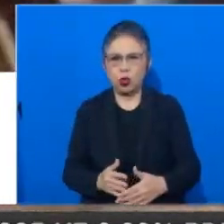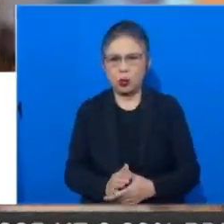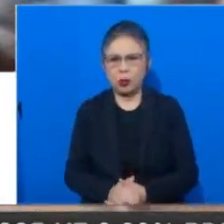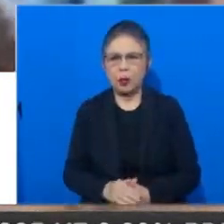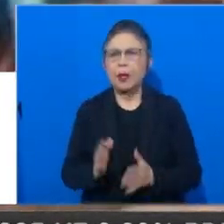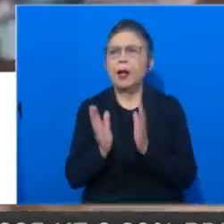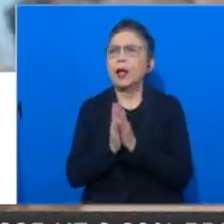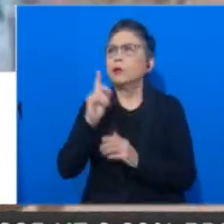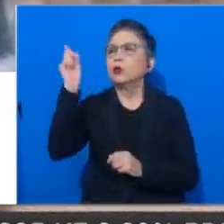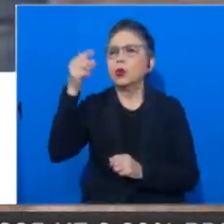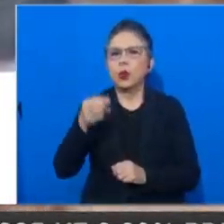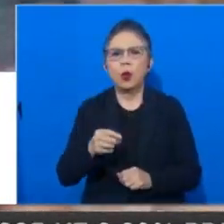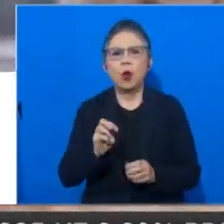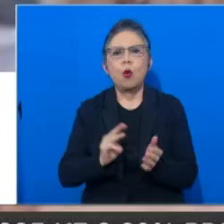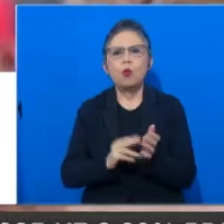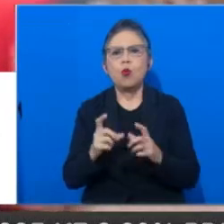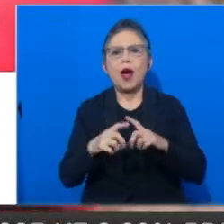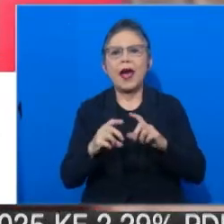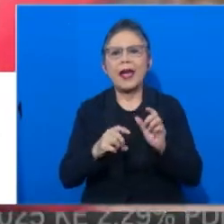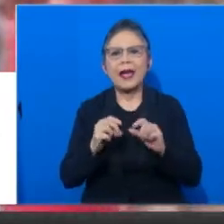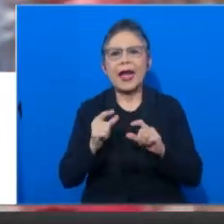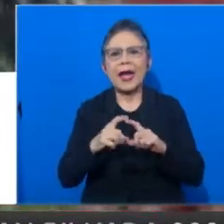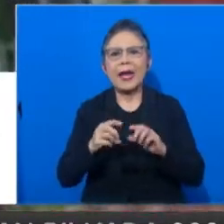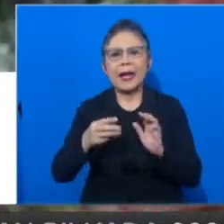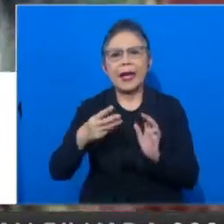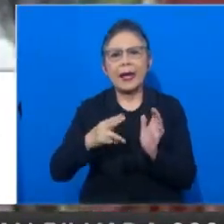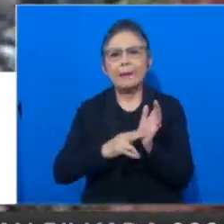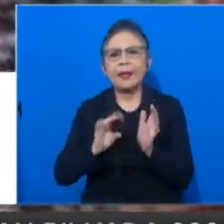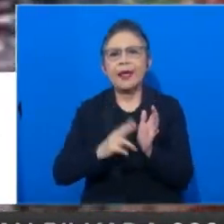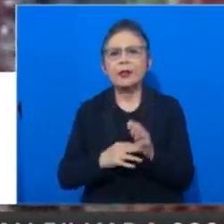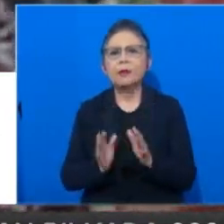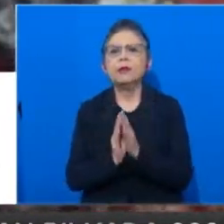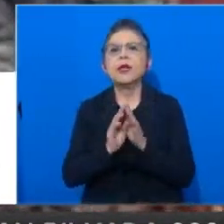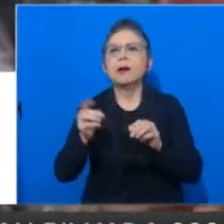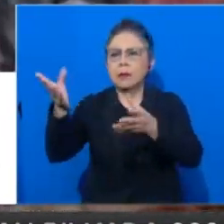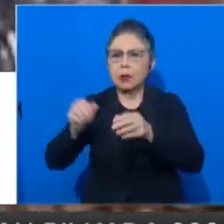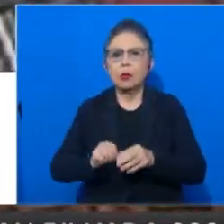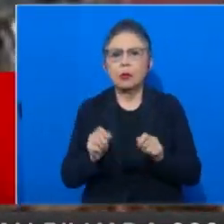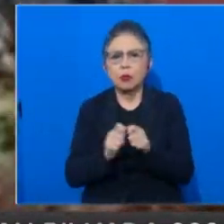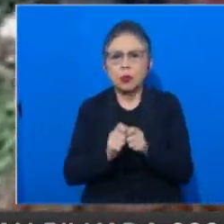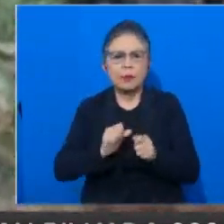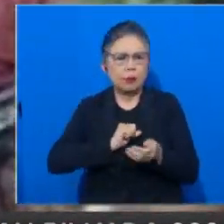pemerintah daerah Muara Enim bisa membangun jalan alternatif. Hanif Hairandi, Muara Enim, Sumatera Selatan.